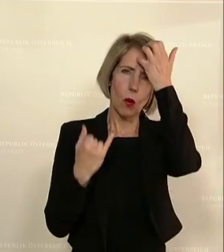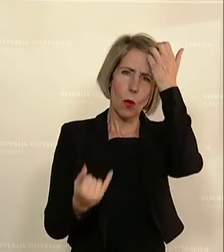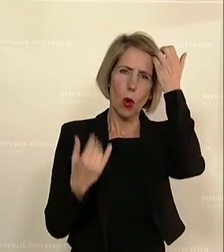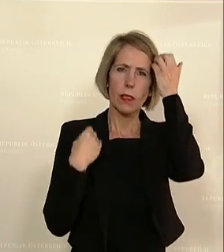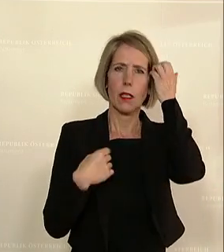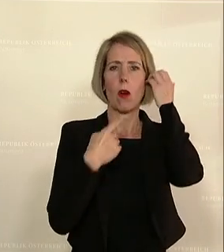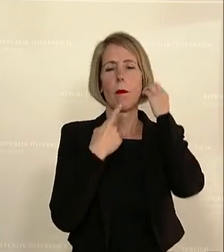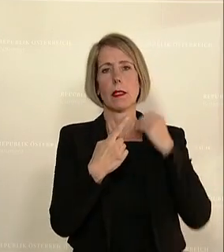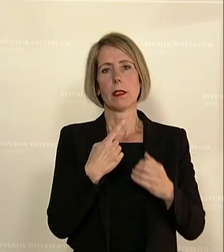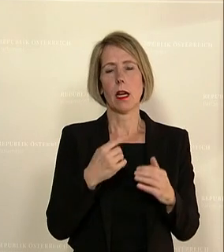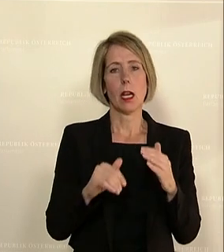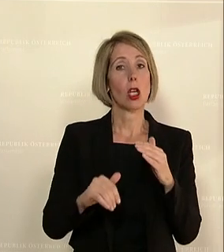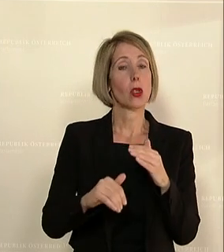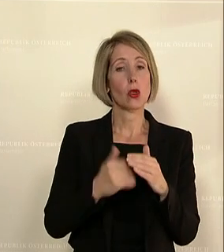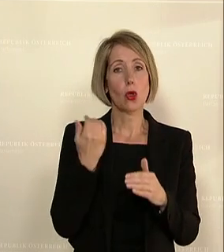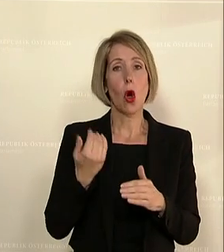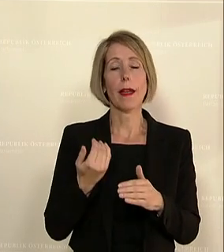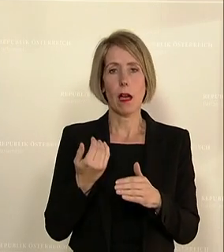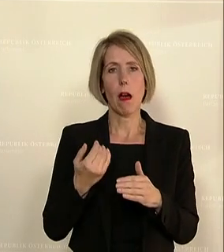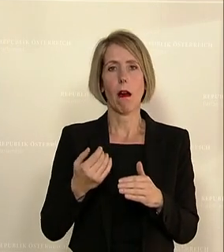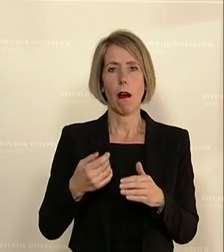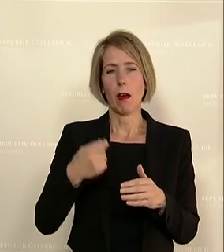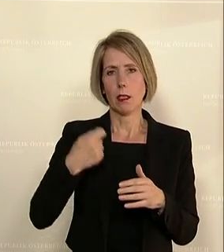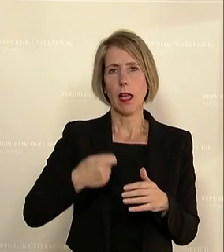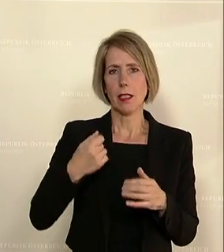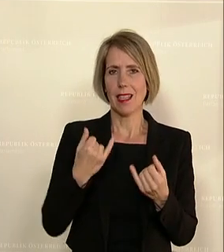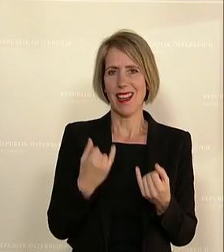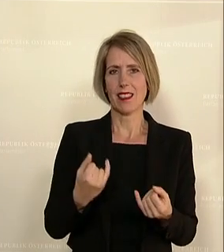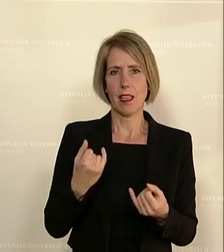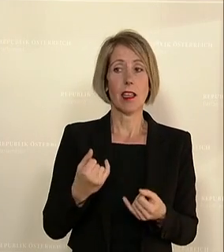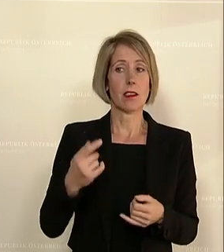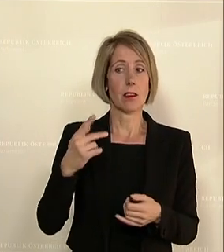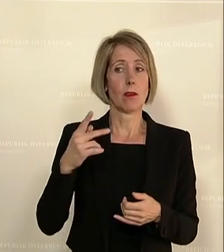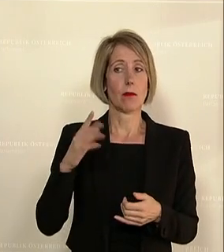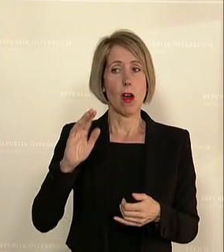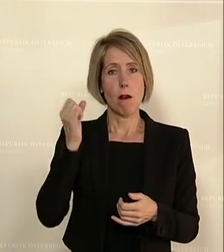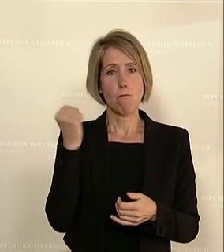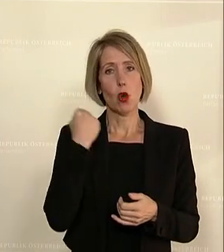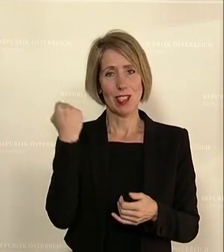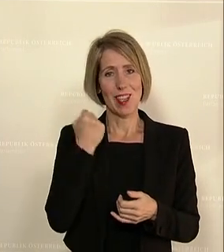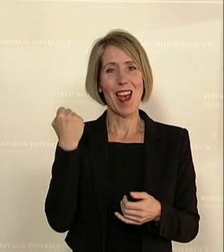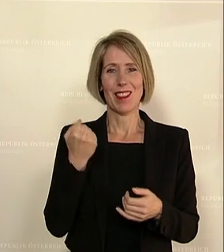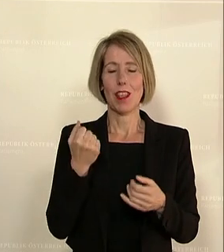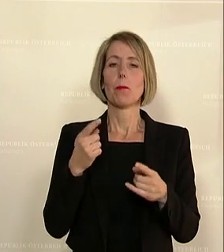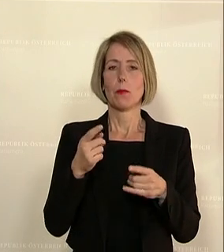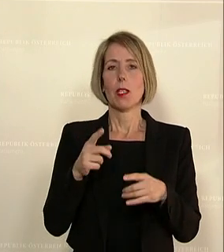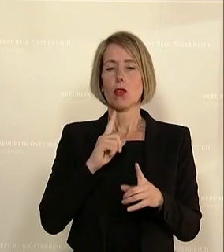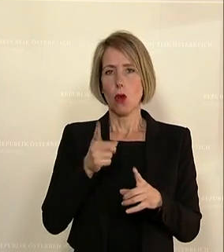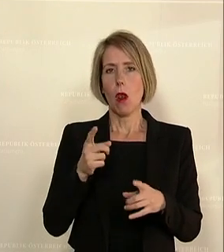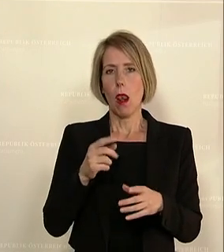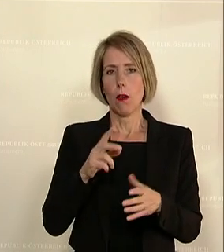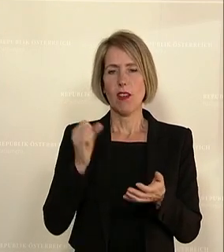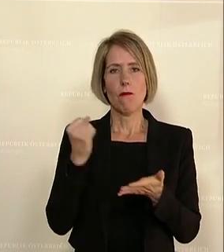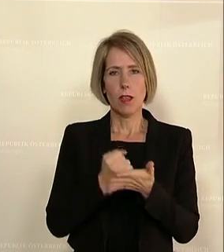neuen Beitrittskandidaten Kosovo, Bosnien. Kosovo hat einen Antrag gestellt und es wird ein Stück Visafreiheit geben. Und ich glaube,